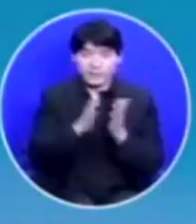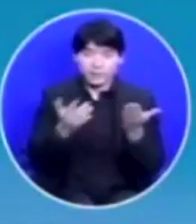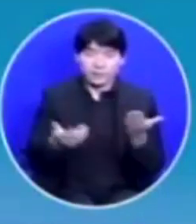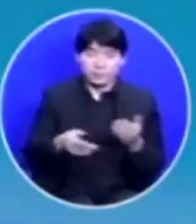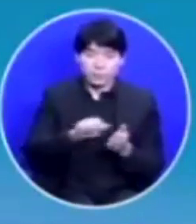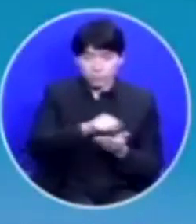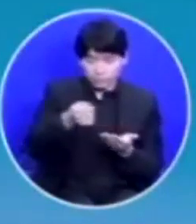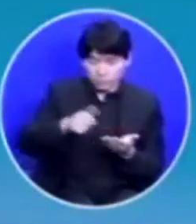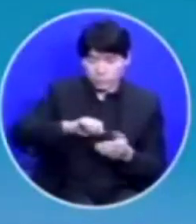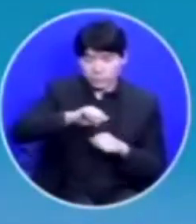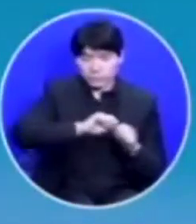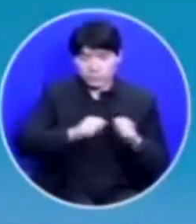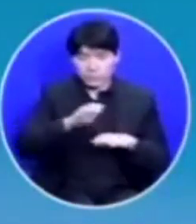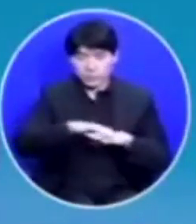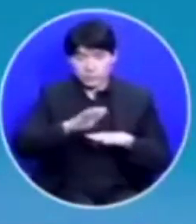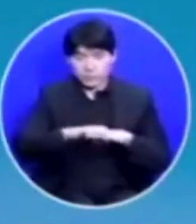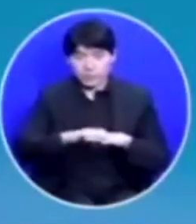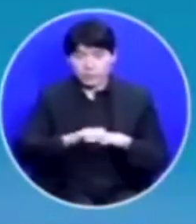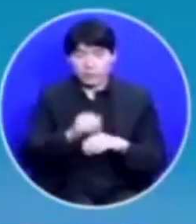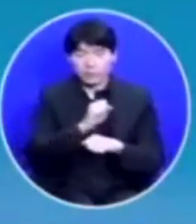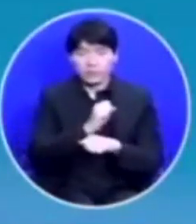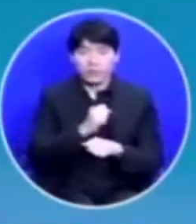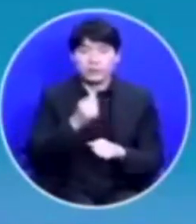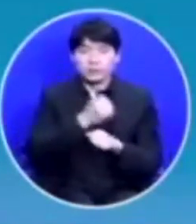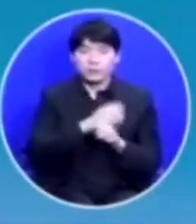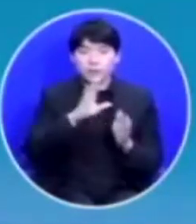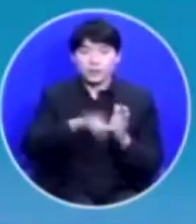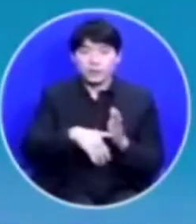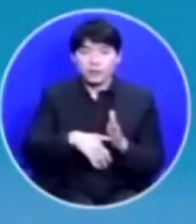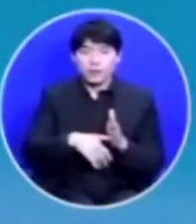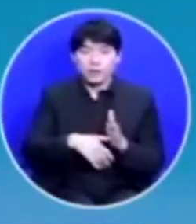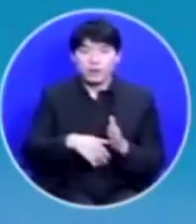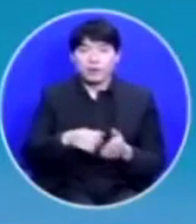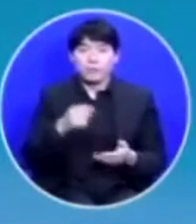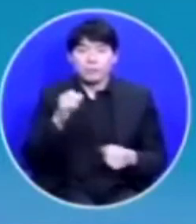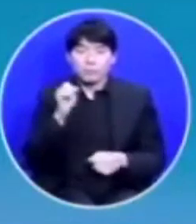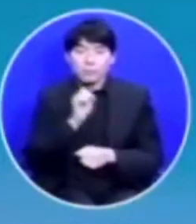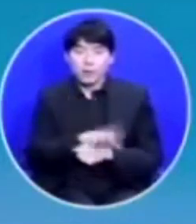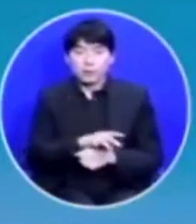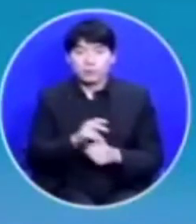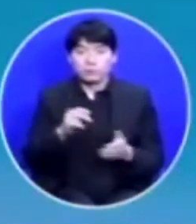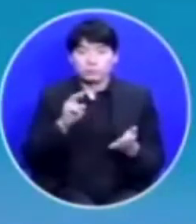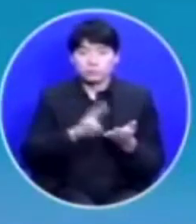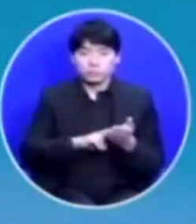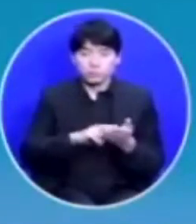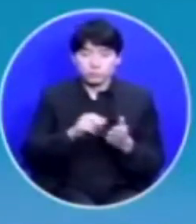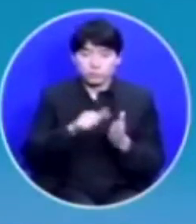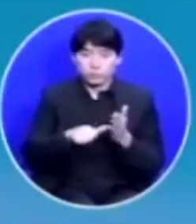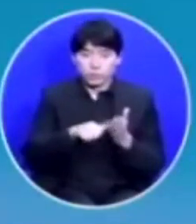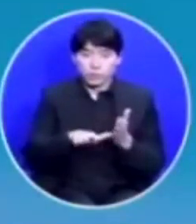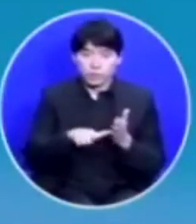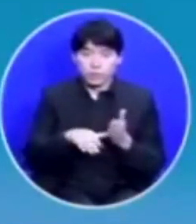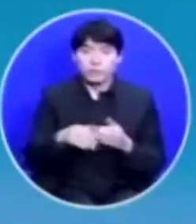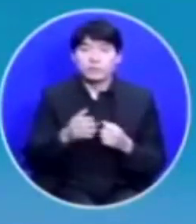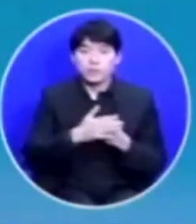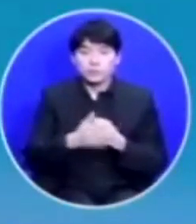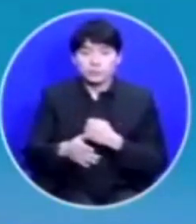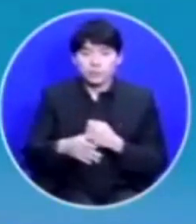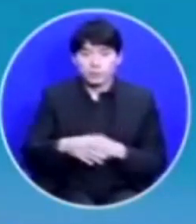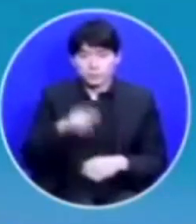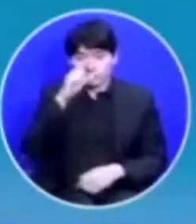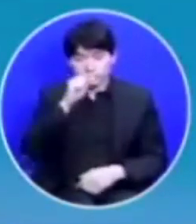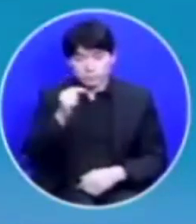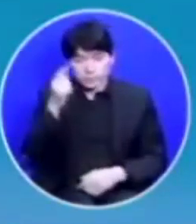뒤적거리고 할 때 그의 다 상품이 니까 그 서점 입장에서는 그 문제가 예민하게 느껴지기도 하고